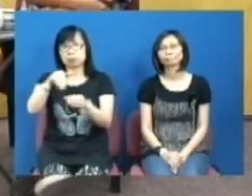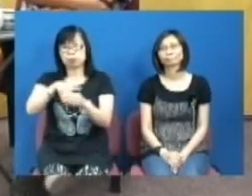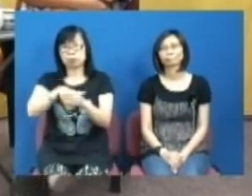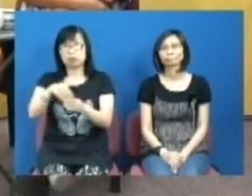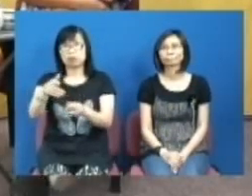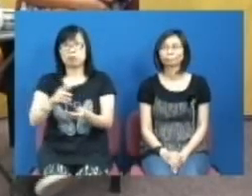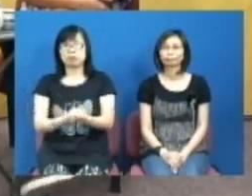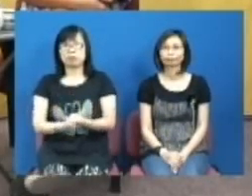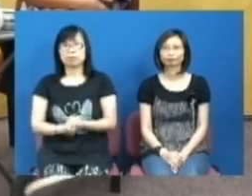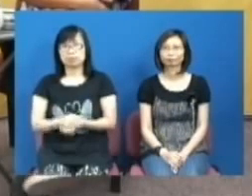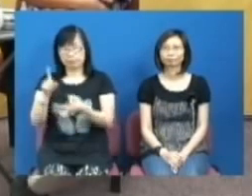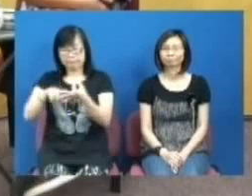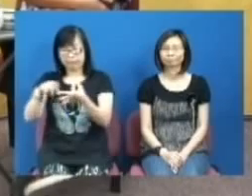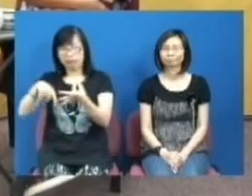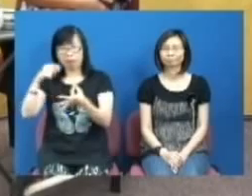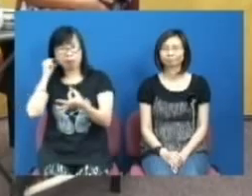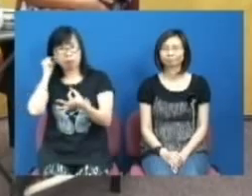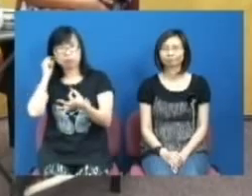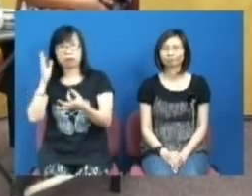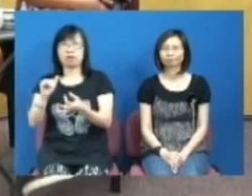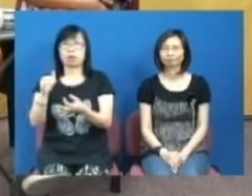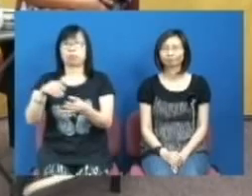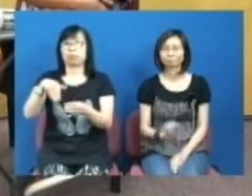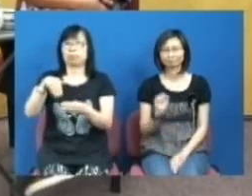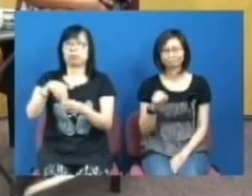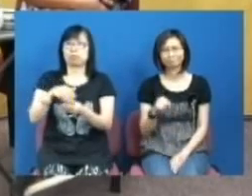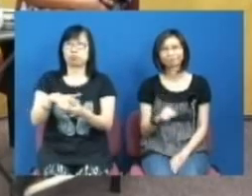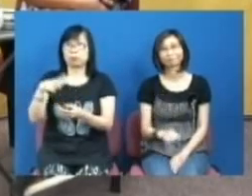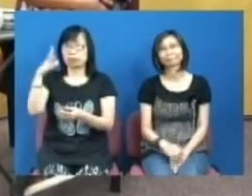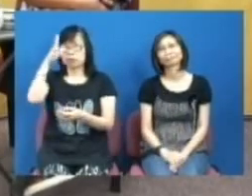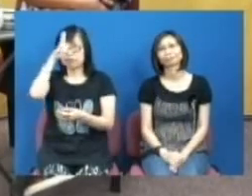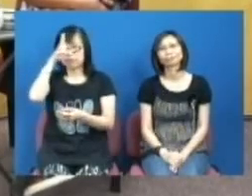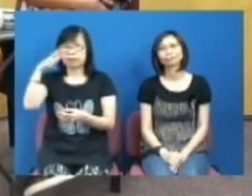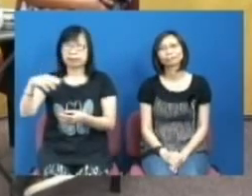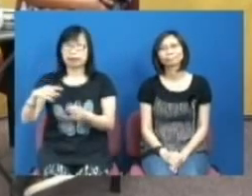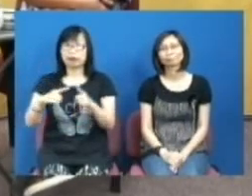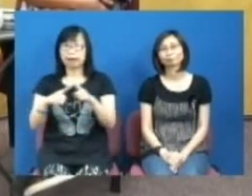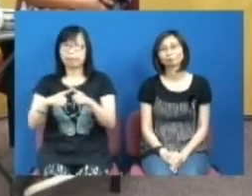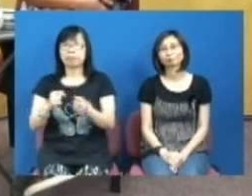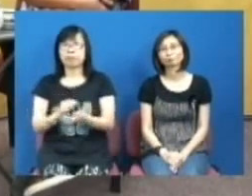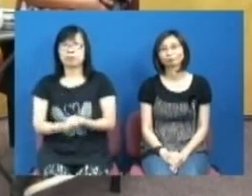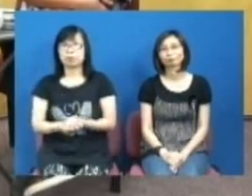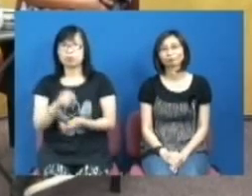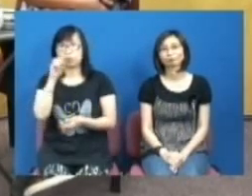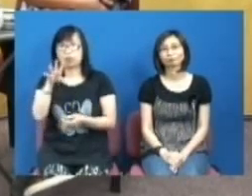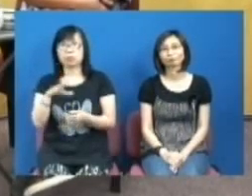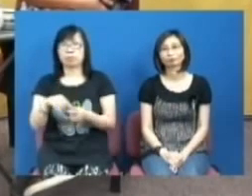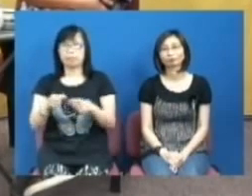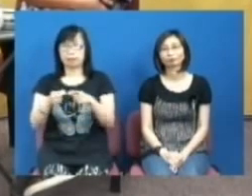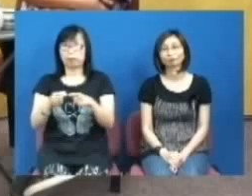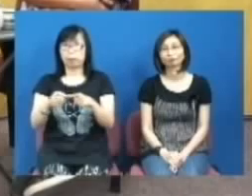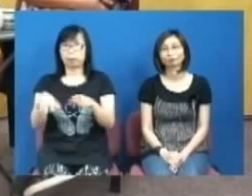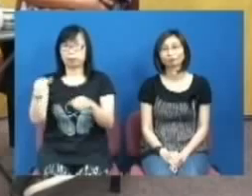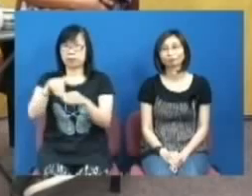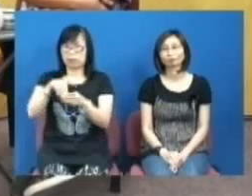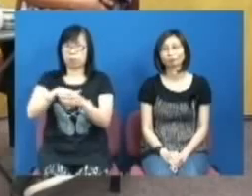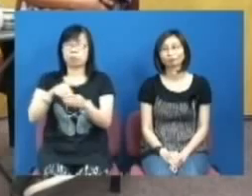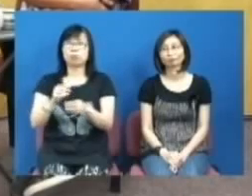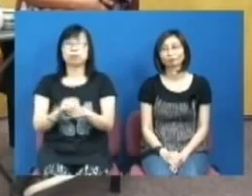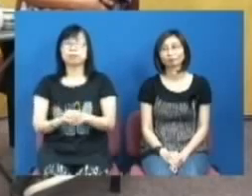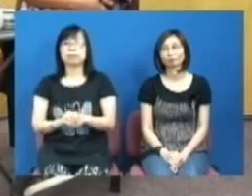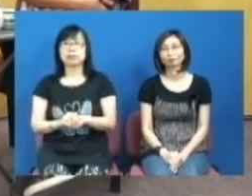客嚟噶嘛，覺得哦唔選選唔到會死噶嘛。佢諗唔到，如果要發動五區公投嘅人，根本就唔置在個位啦。因為佢